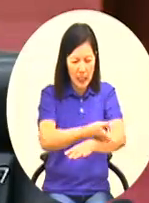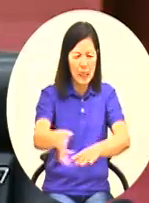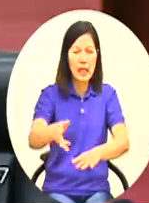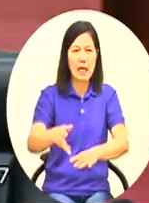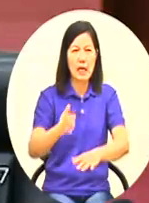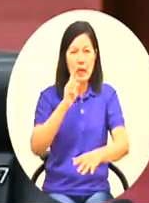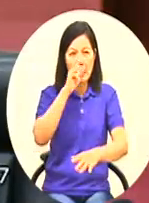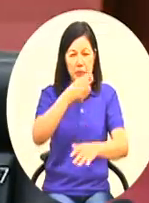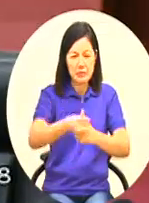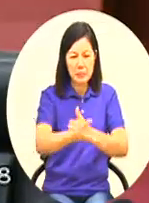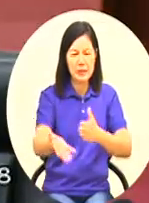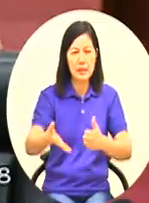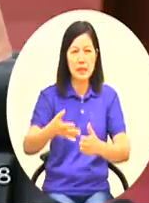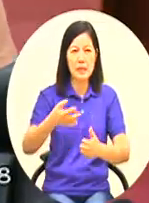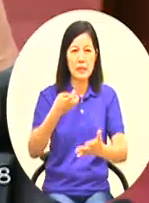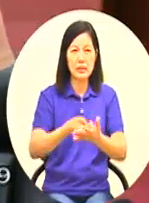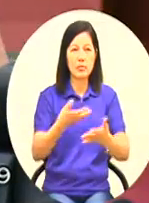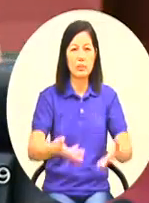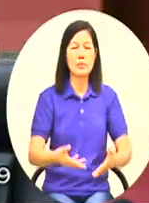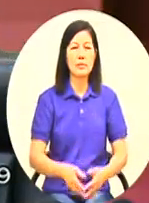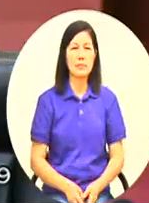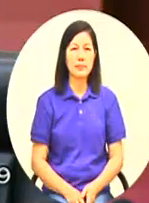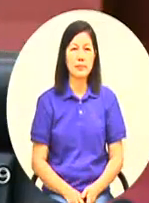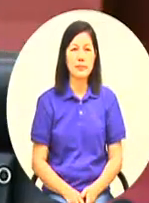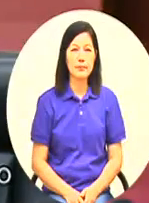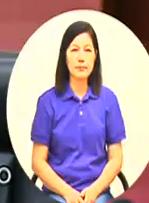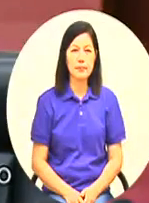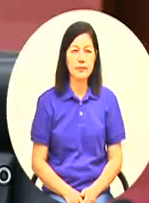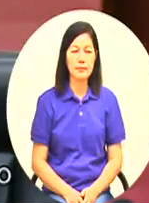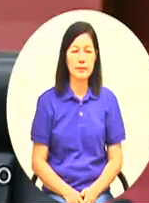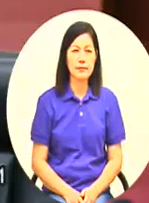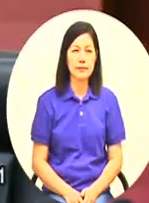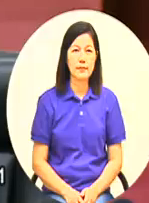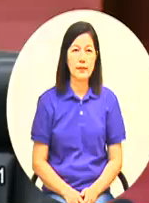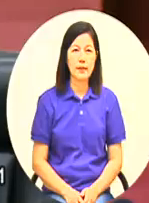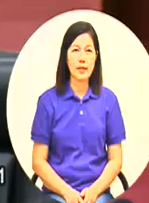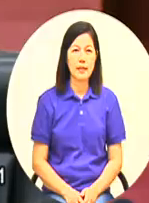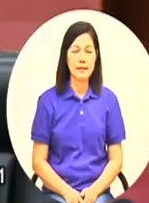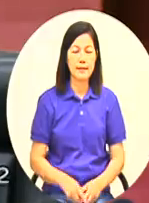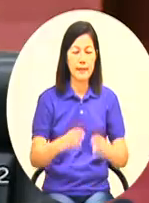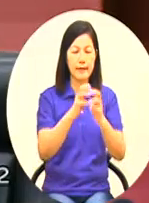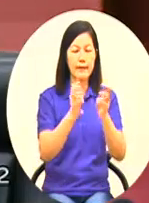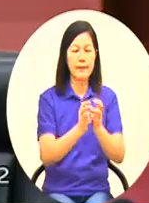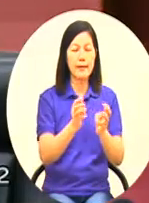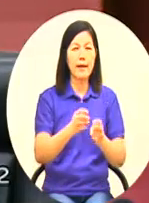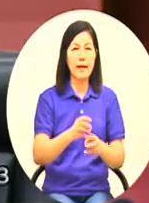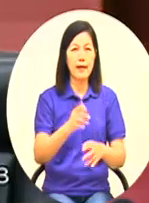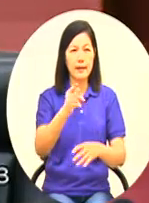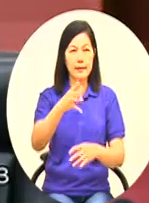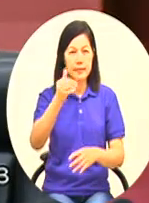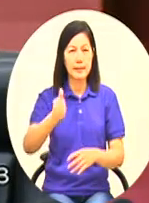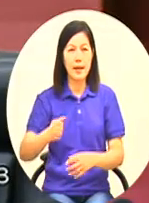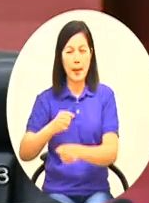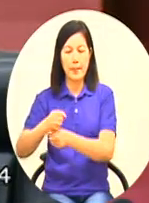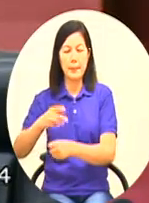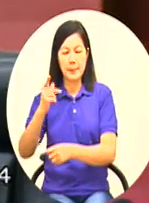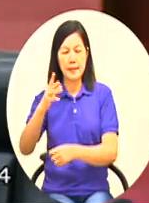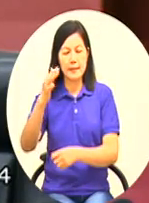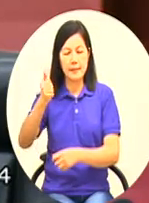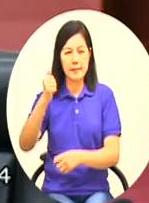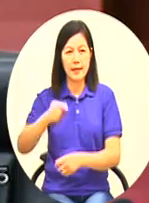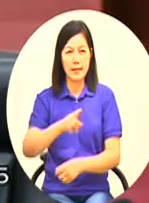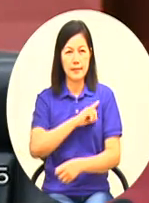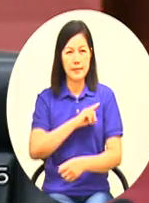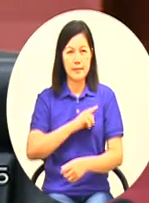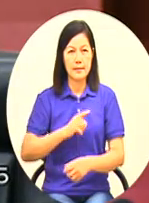经过咱个环保局咧点点哦，尤其咱个迄个青阳技术科研科长，甲即卖马科长个点点哦，大力点点哦，